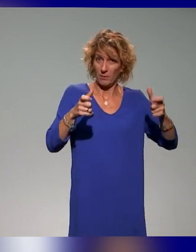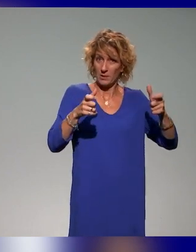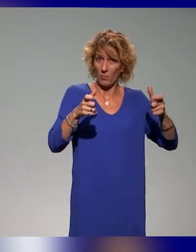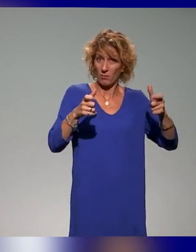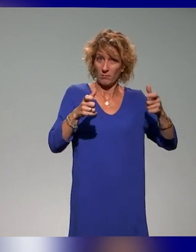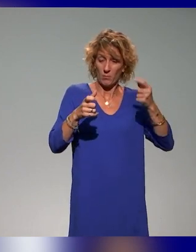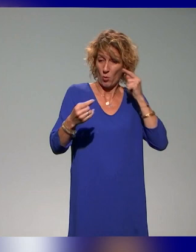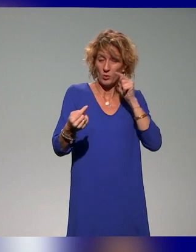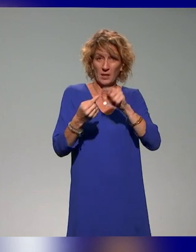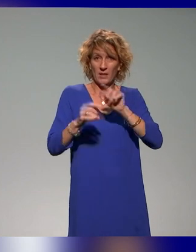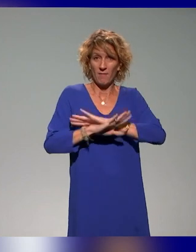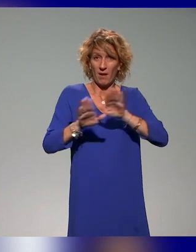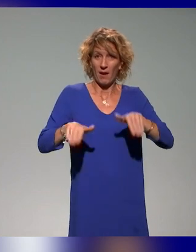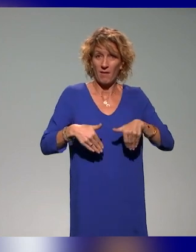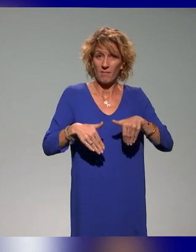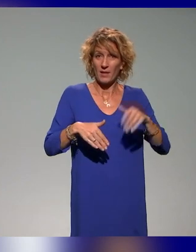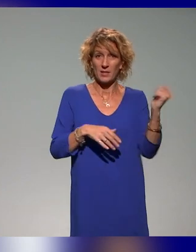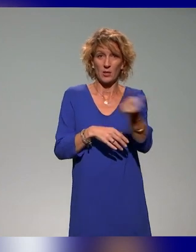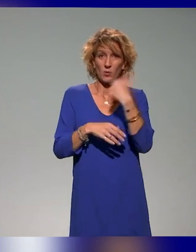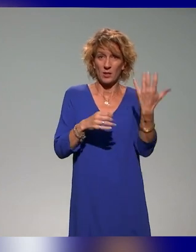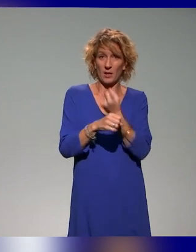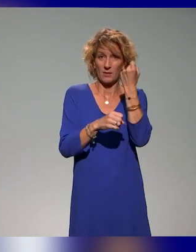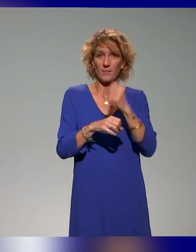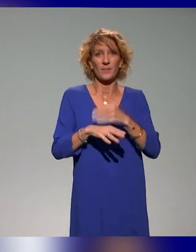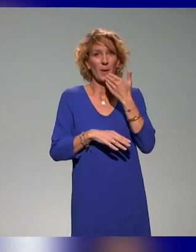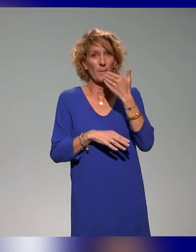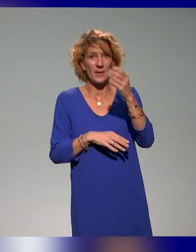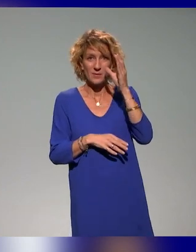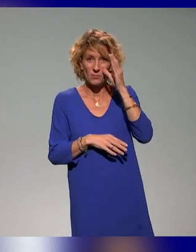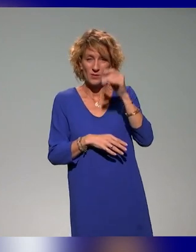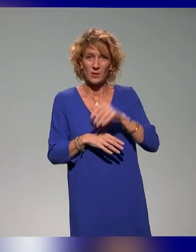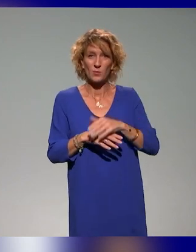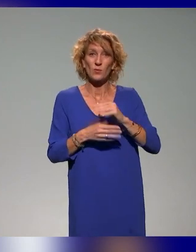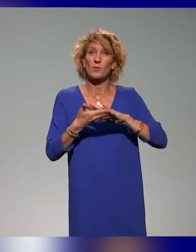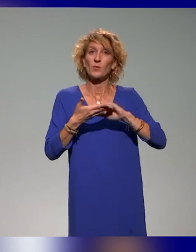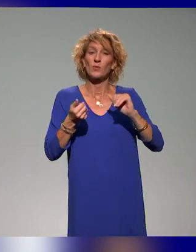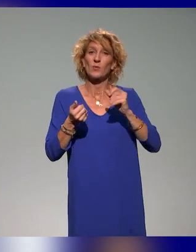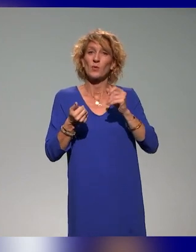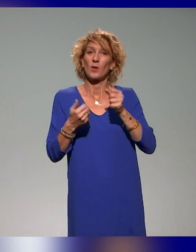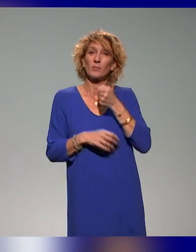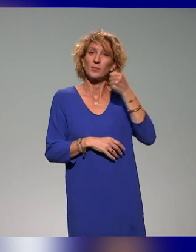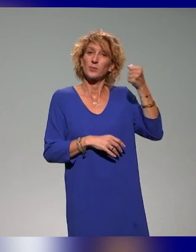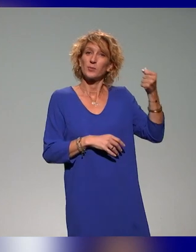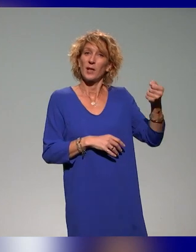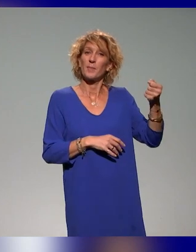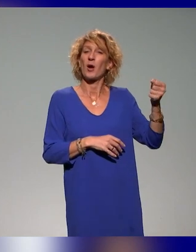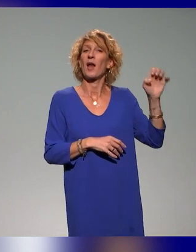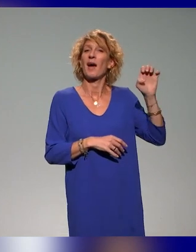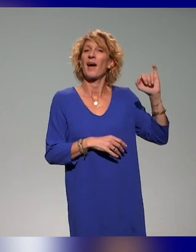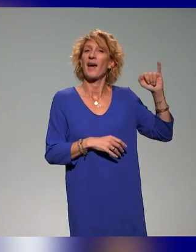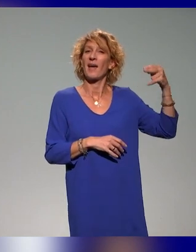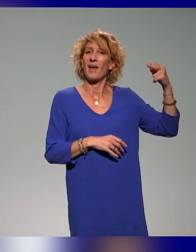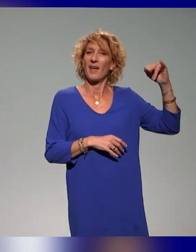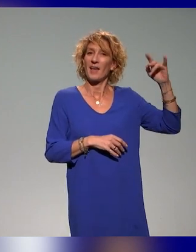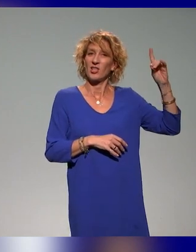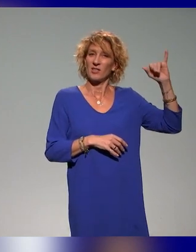tous. Je vous remercie de votre attention et je vais redonner la parole à Angie, et j'espère que j'étais